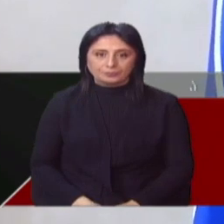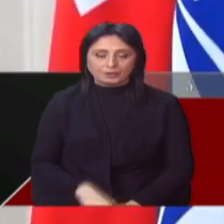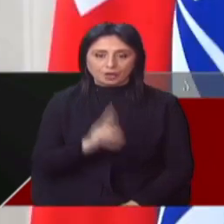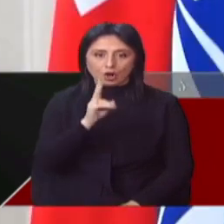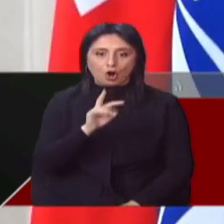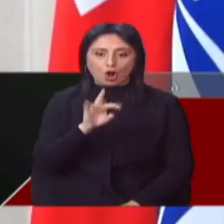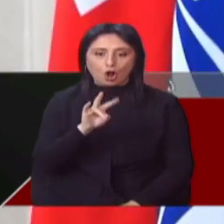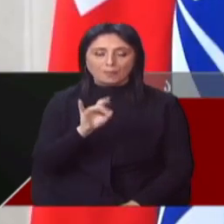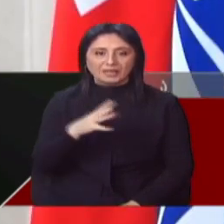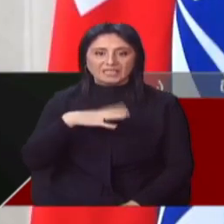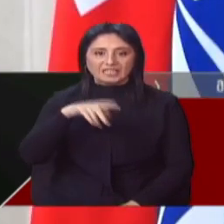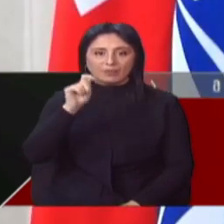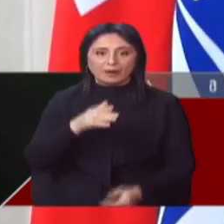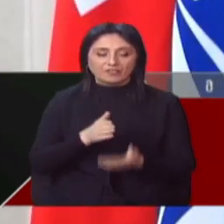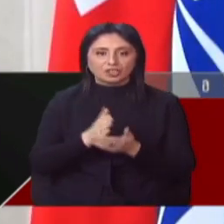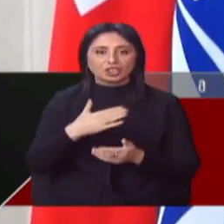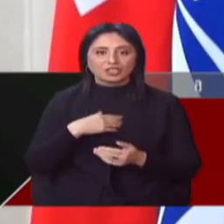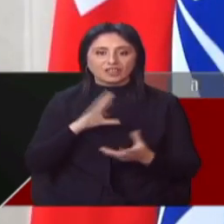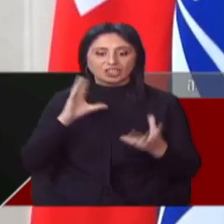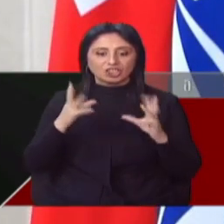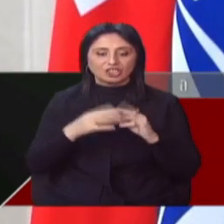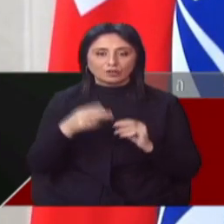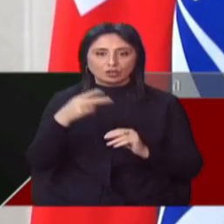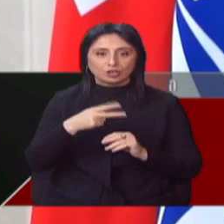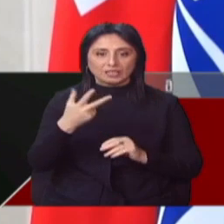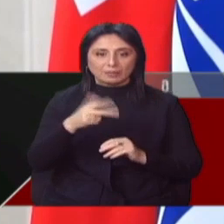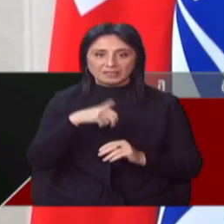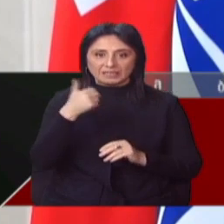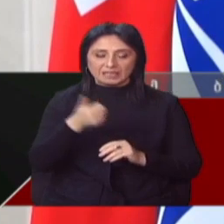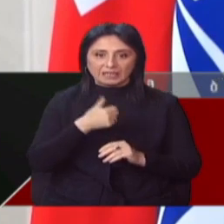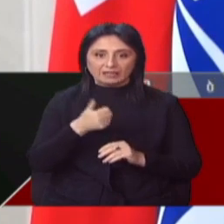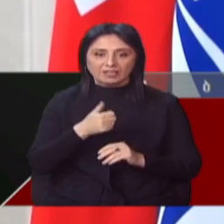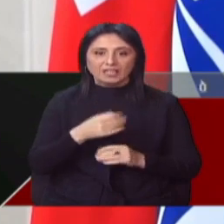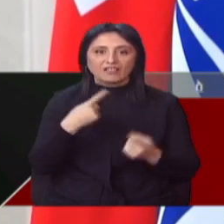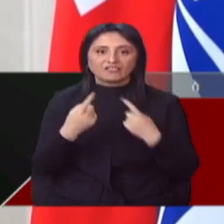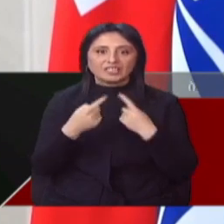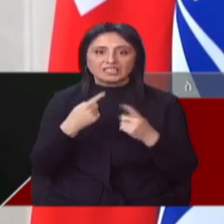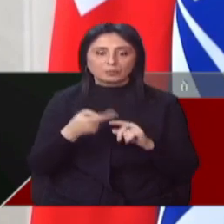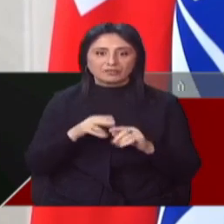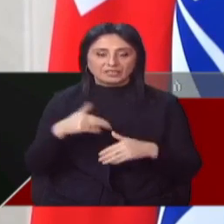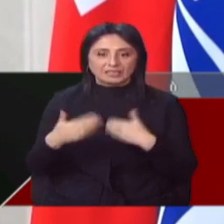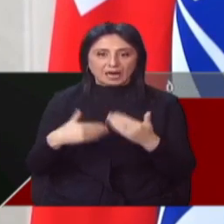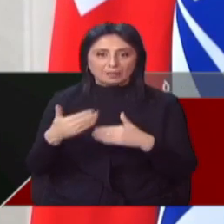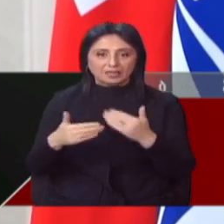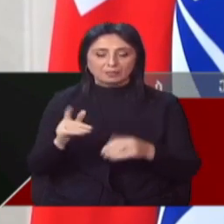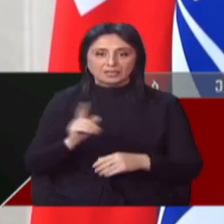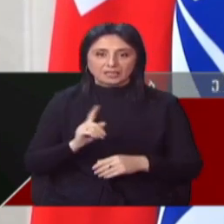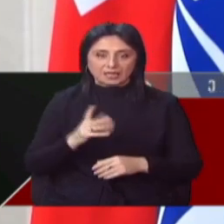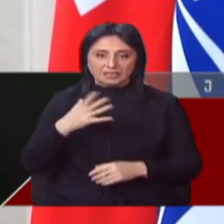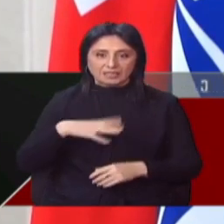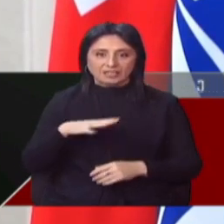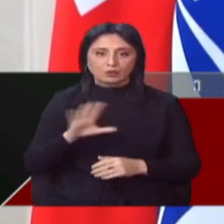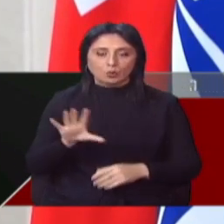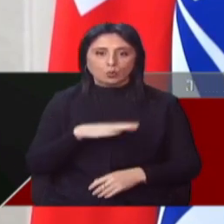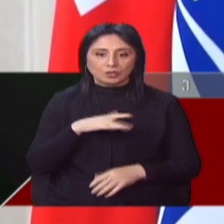Kolomina'nın საქართველოში ვიზიტის ფარგლებში ჩვენ შევაჯამეთ 2023 წელი, ვისაუბრეთ იმ წარმატებებზე, რაც